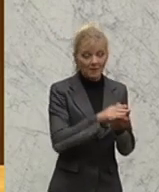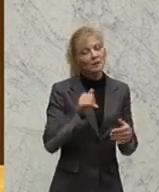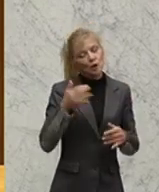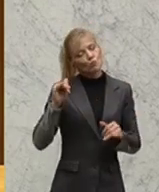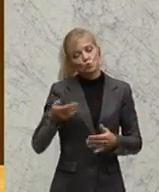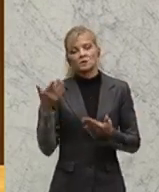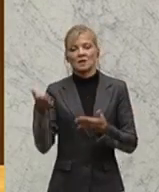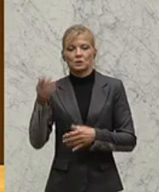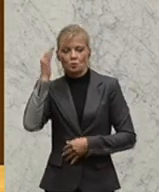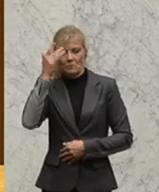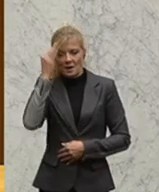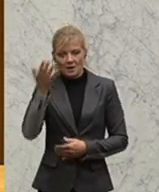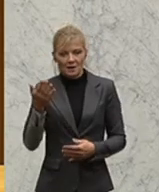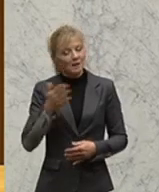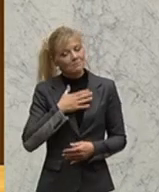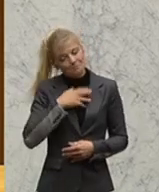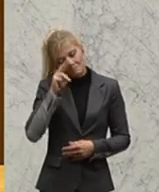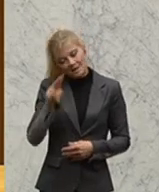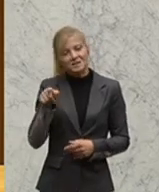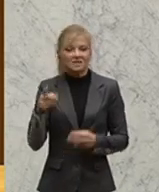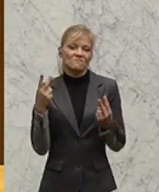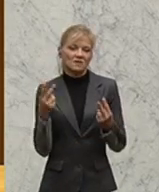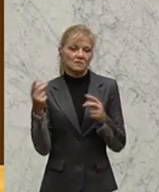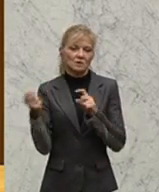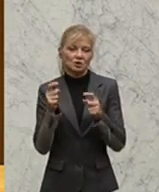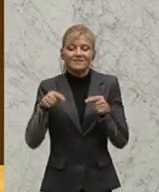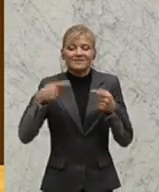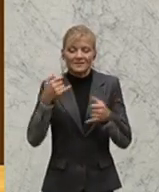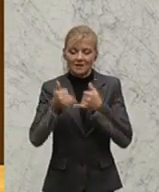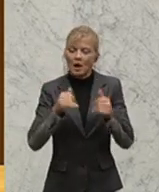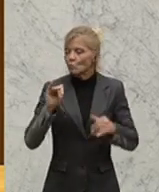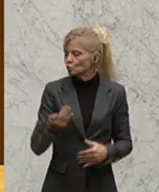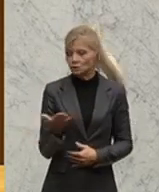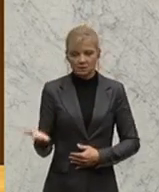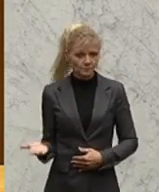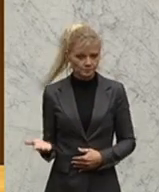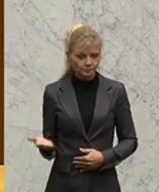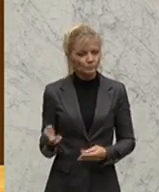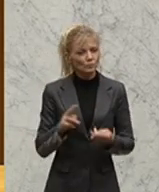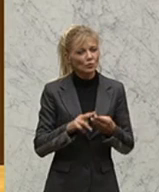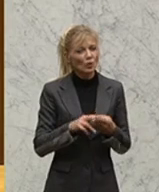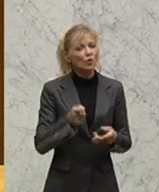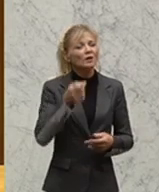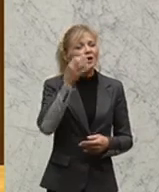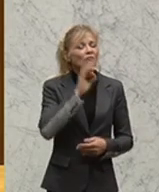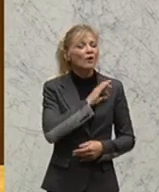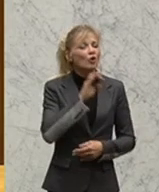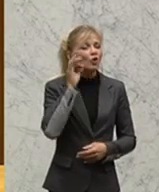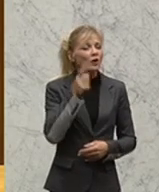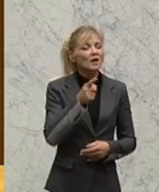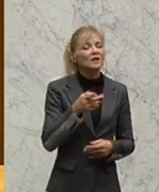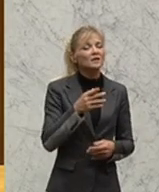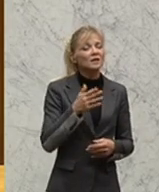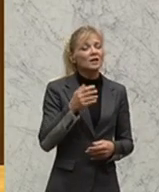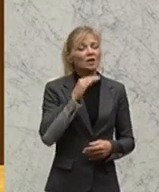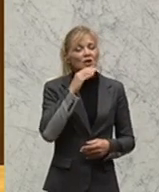Sicht eine ganz, ganz wichtige Diskussion, die man in den nächsten Jahren führen muss. Und ich bin auch bei Ihnen, Frau Kollegin Schatz, dass man in Bildung